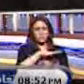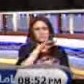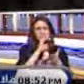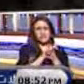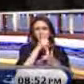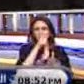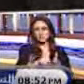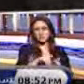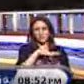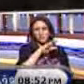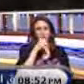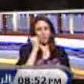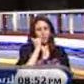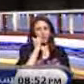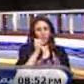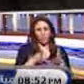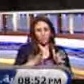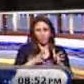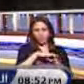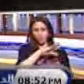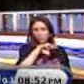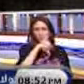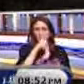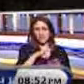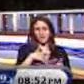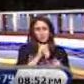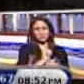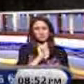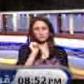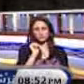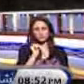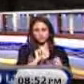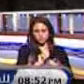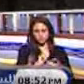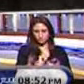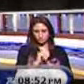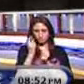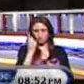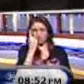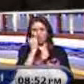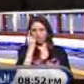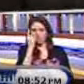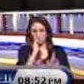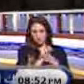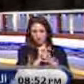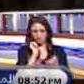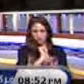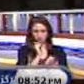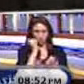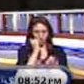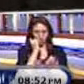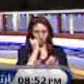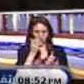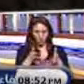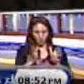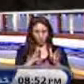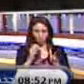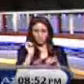رفض هذا الاستشكال. فور ذلك تحول مجمع محاكم شبين